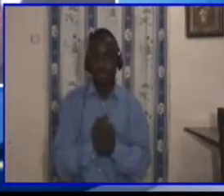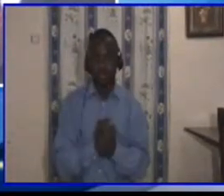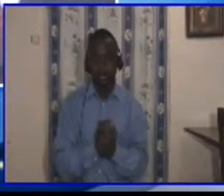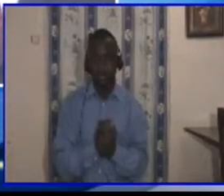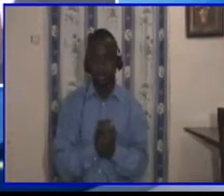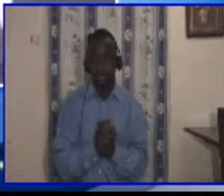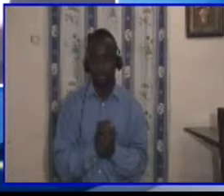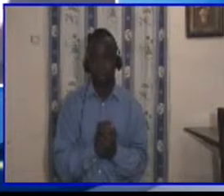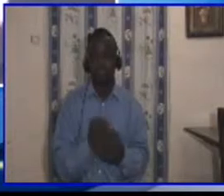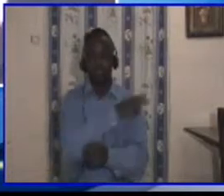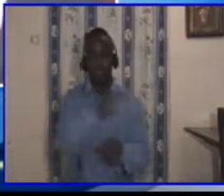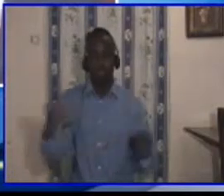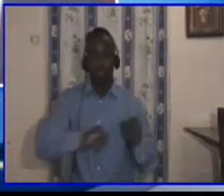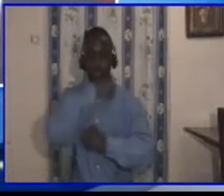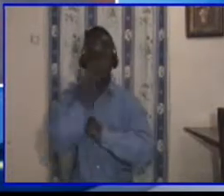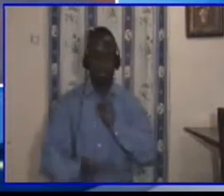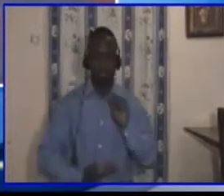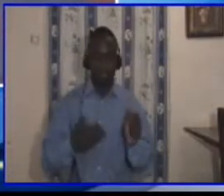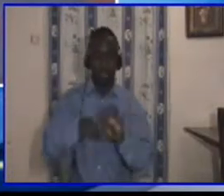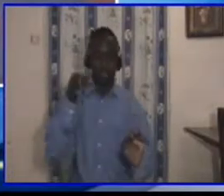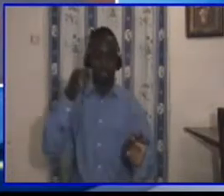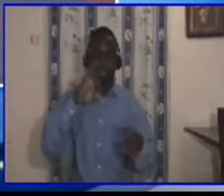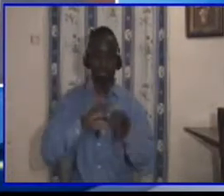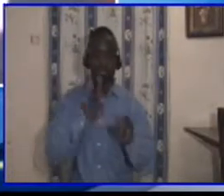voi siete figli della promessa